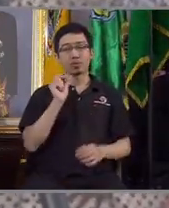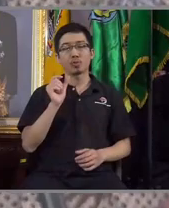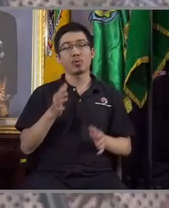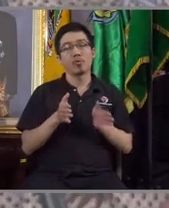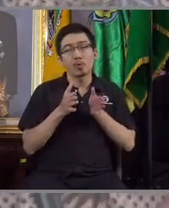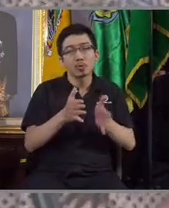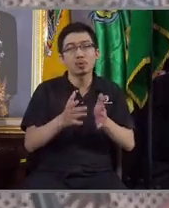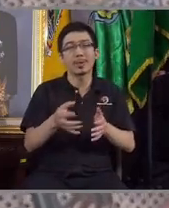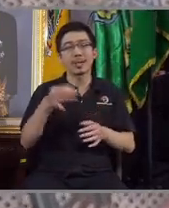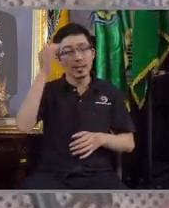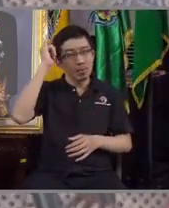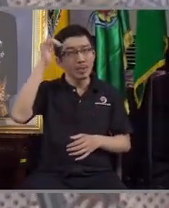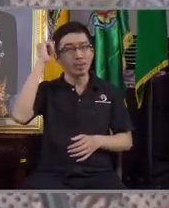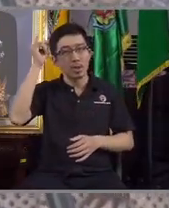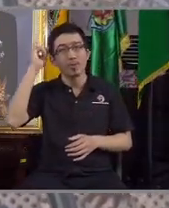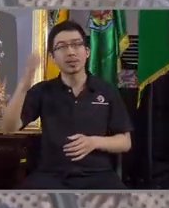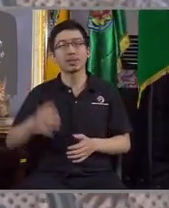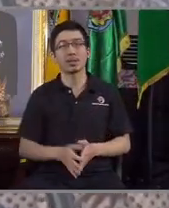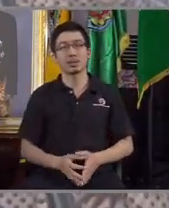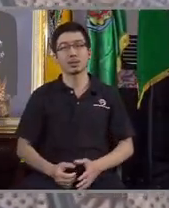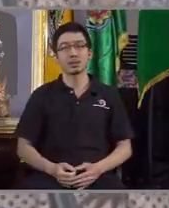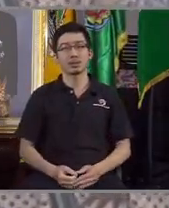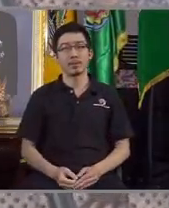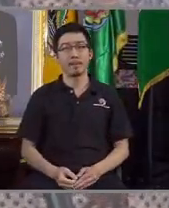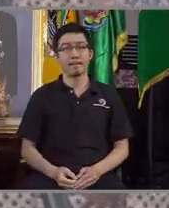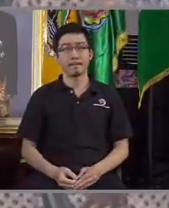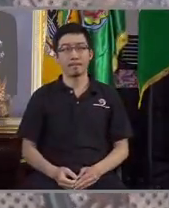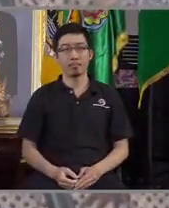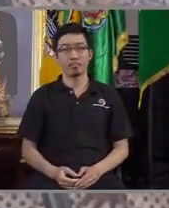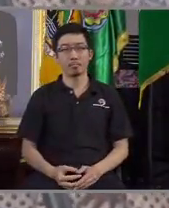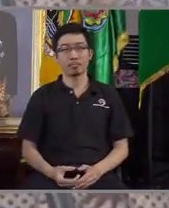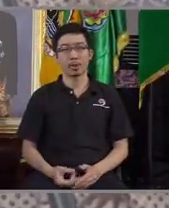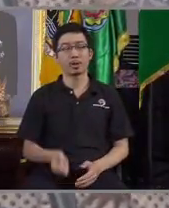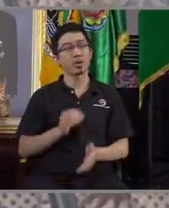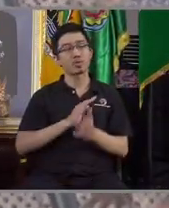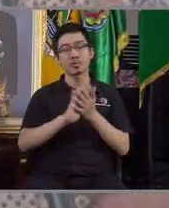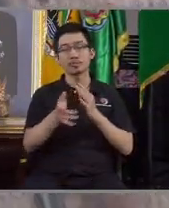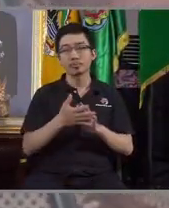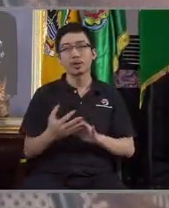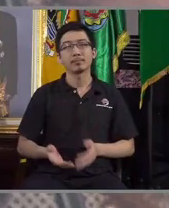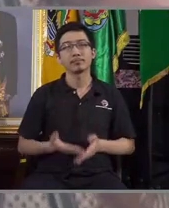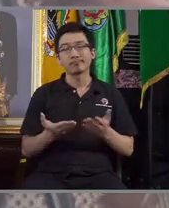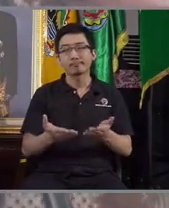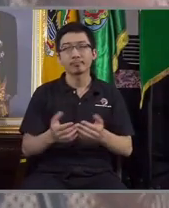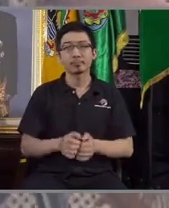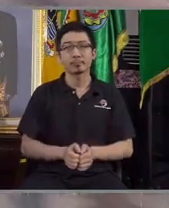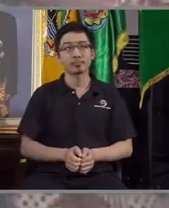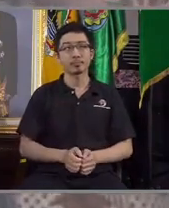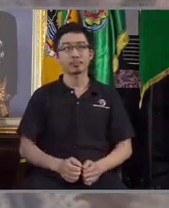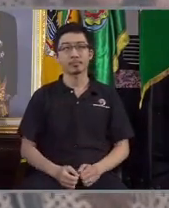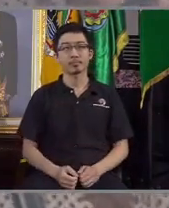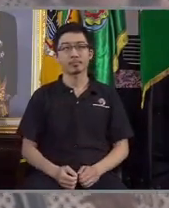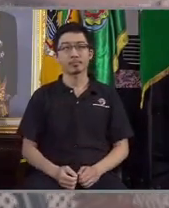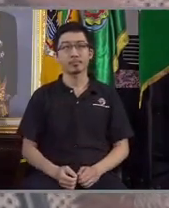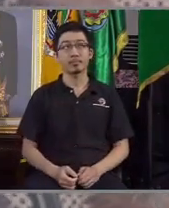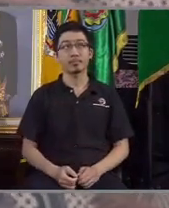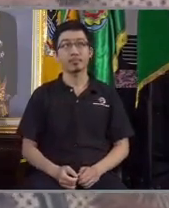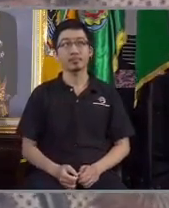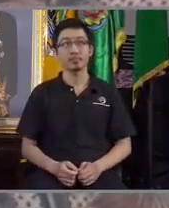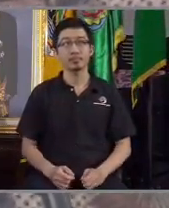sudah dilakukan sebagai tempat sharing. Yang pertama mungkin bisa langsung saja saya berikan kesempatan kepada ini